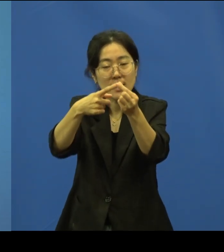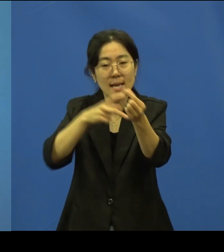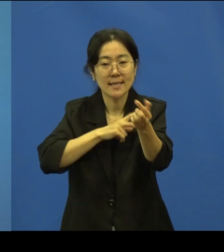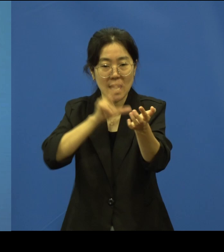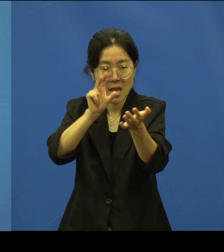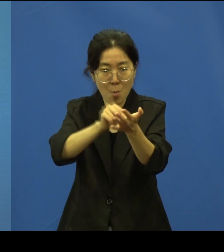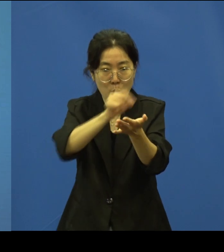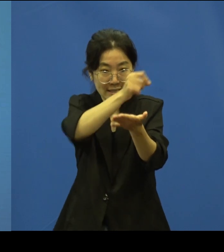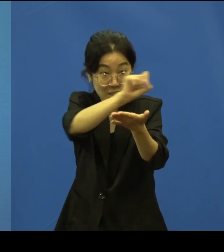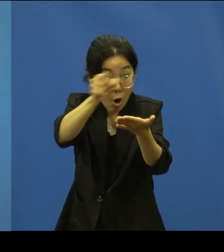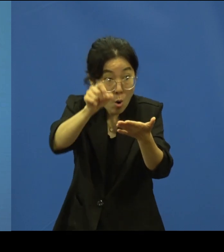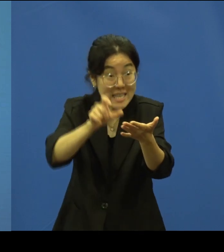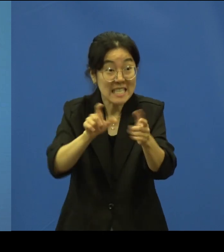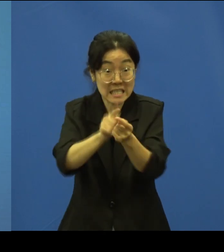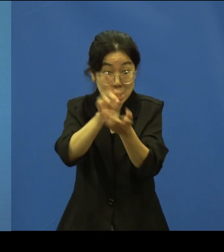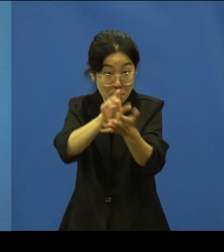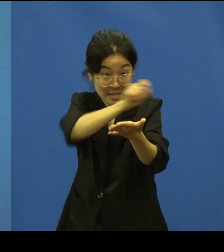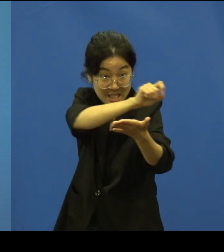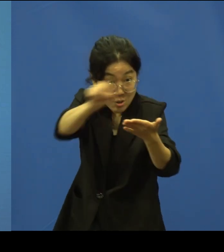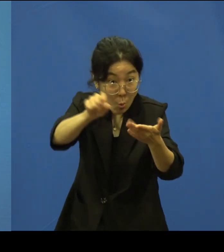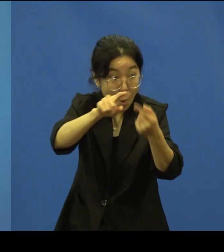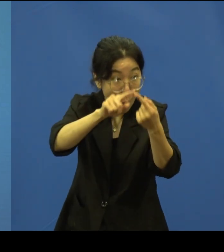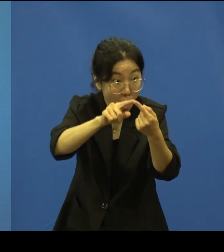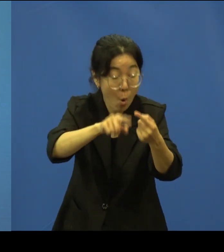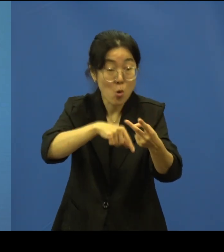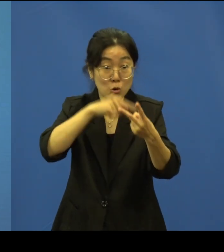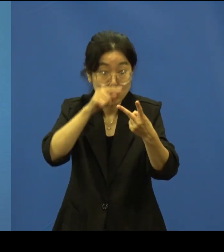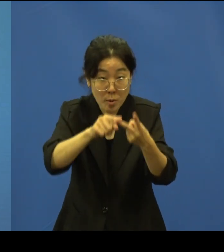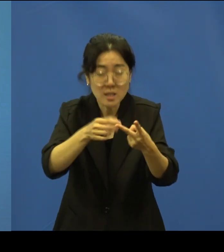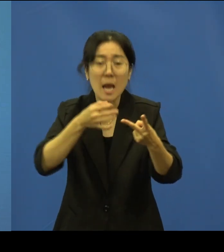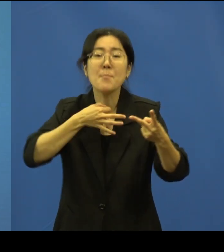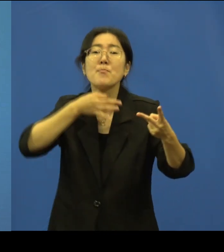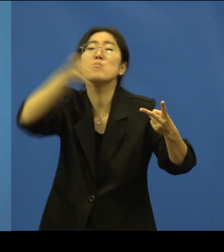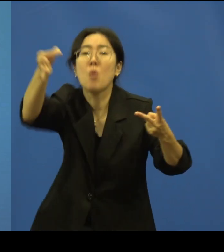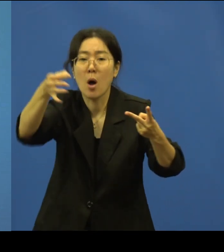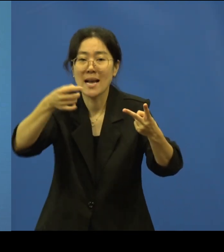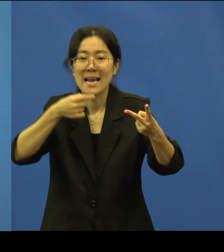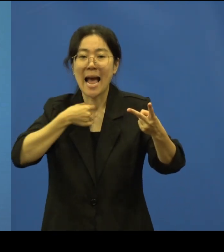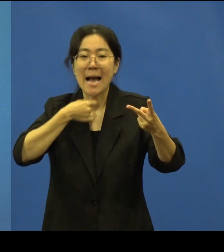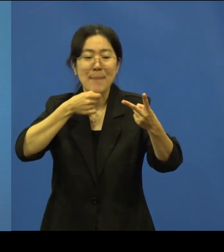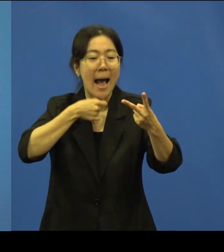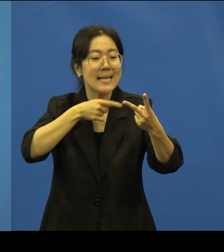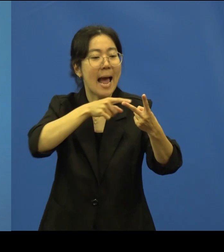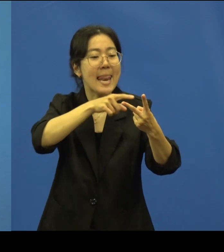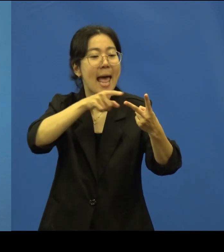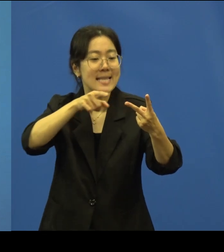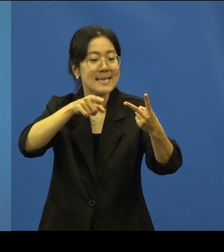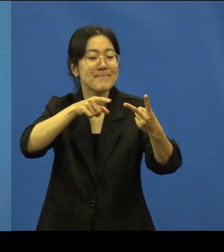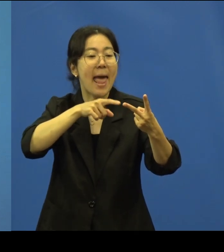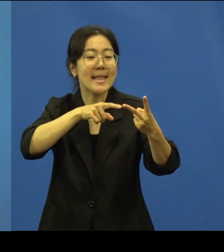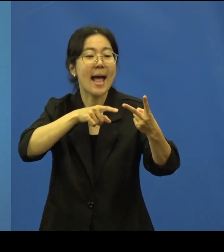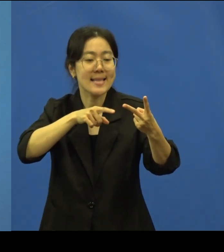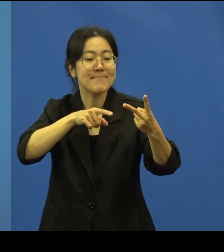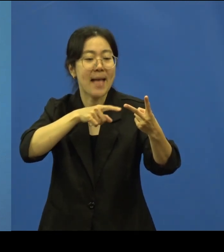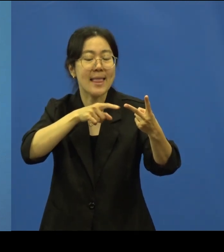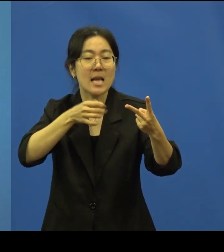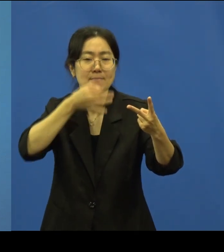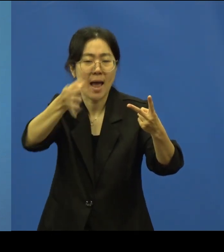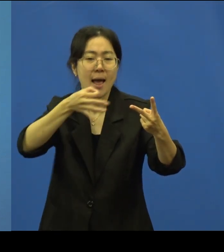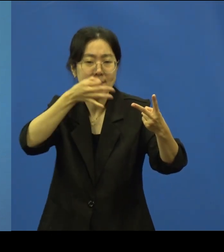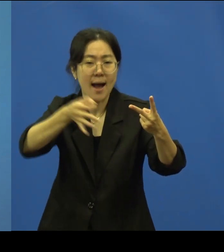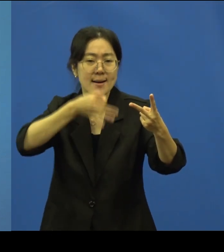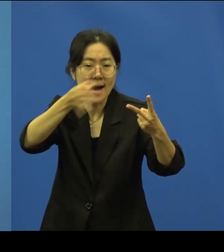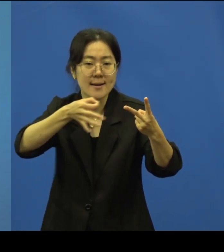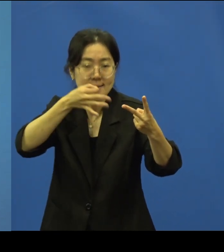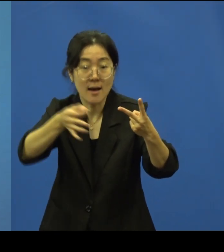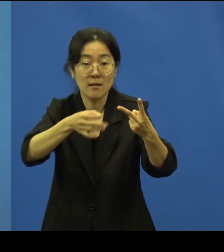목소리를 내어서 기도하고 매일 기도하는 것입니다. 자, 이렇게 하면은 참 기도가 쉬워요. 여러분, 우리가 기도가 참 어려운